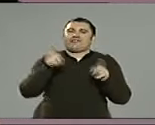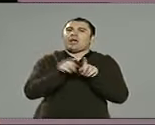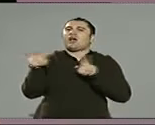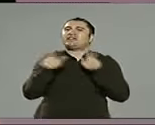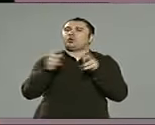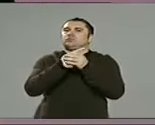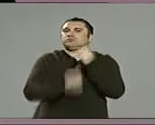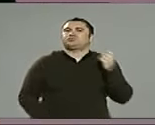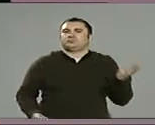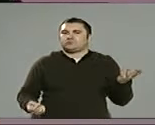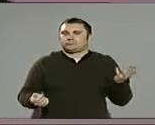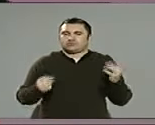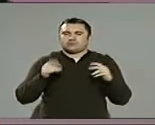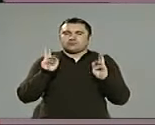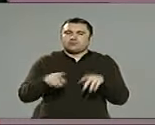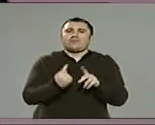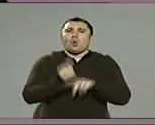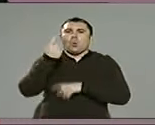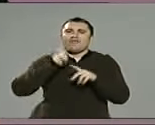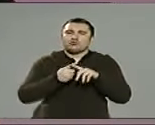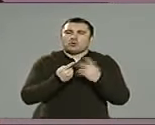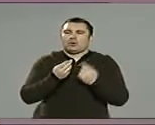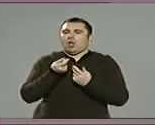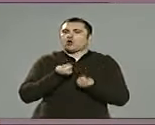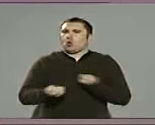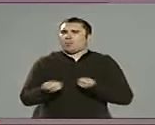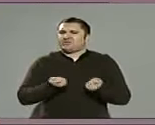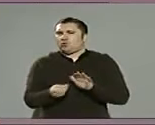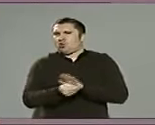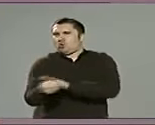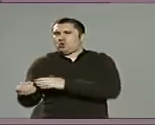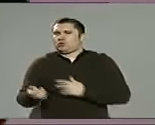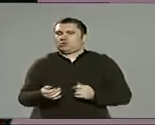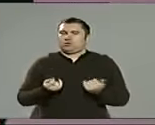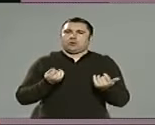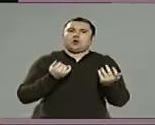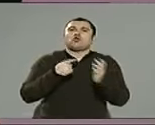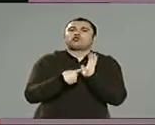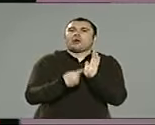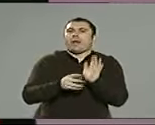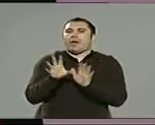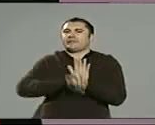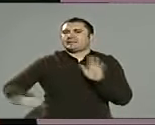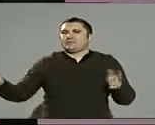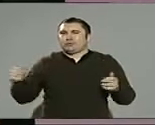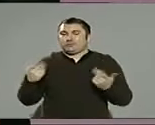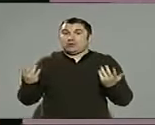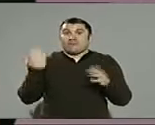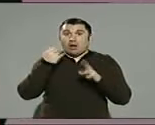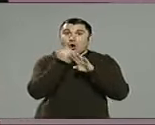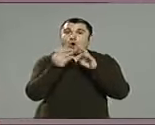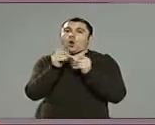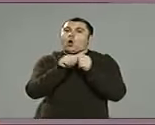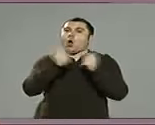zu hohen Verschuldung, Korruption und Steuerhinterziehung geführt hat. Übrigens, es war der Oppositionsführer und